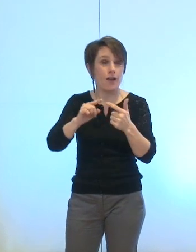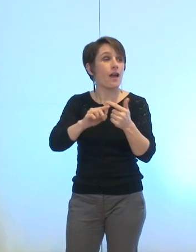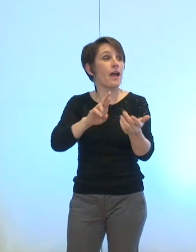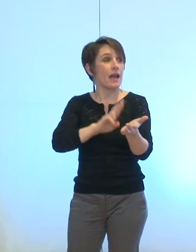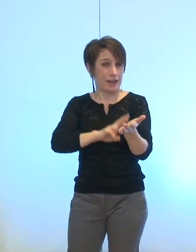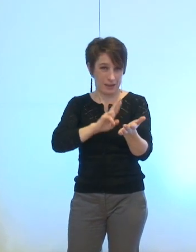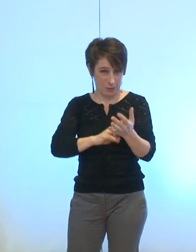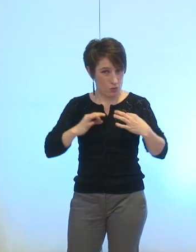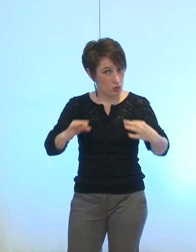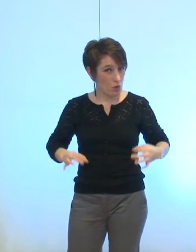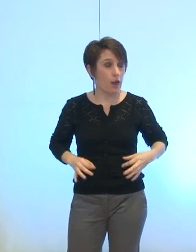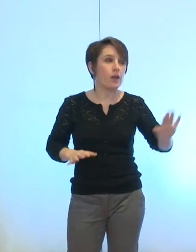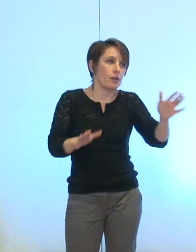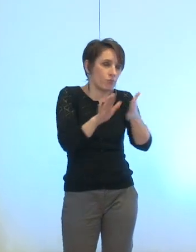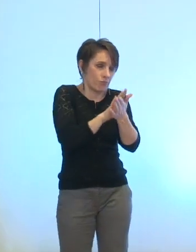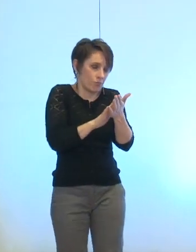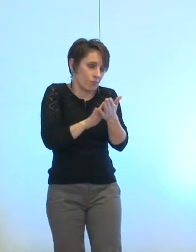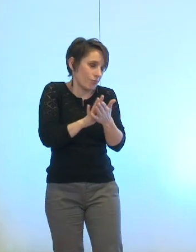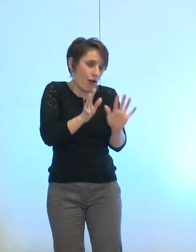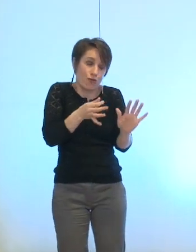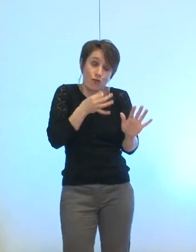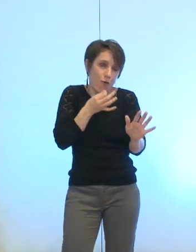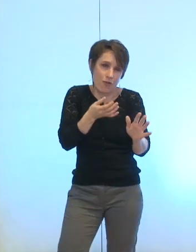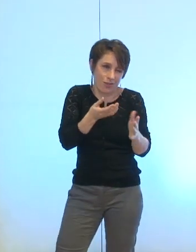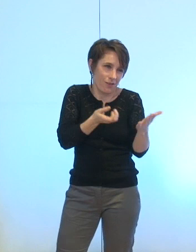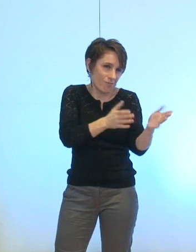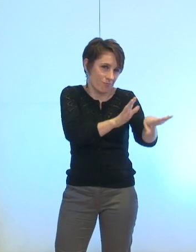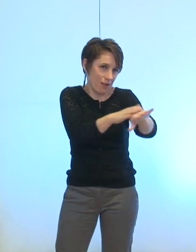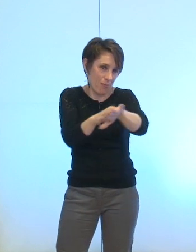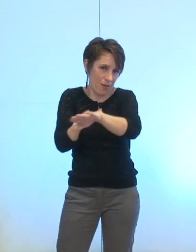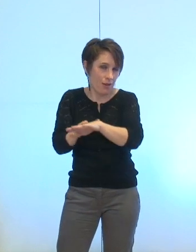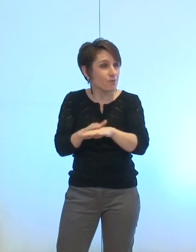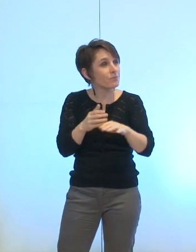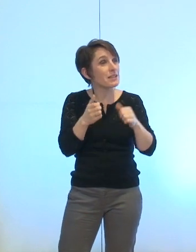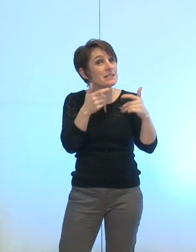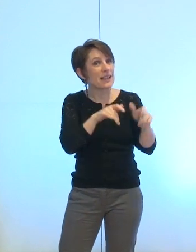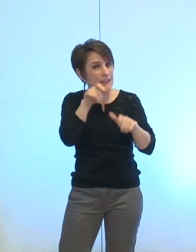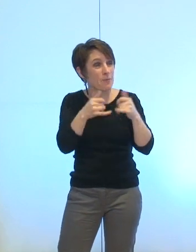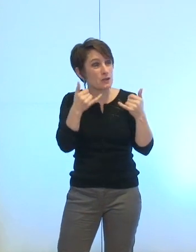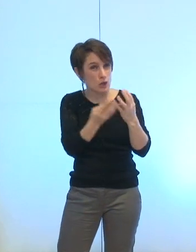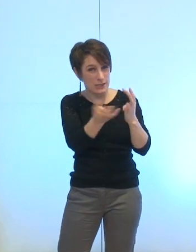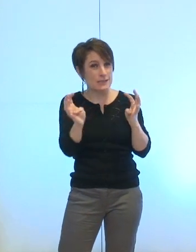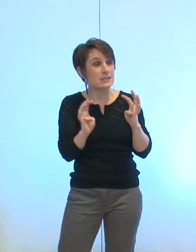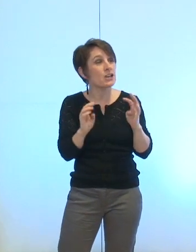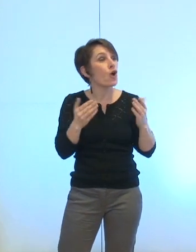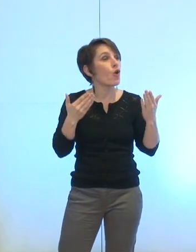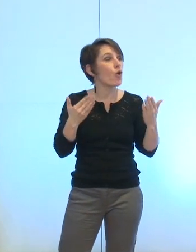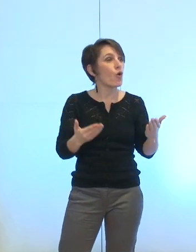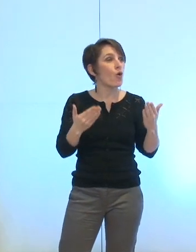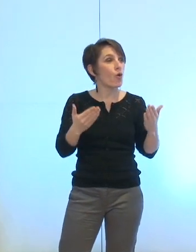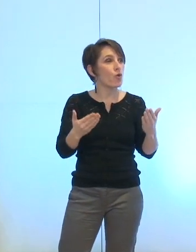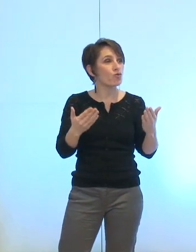ne résiste pas excusez-moi au plaisir de vous rappeler à certains d'entre vous ici que les mêmes qui aujourd'hui